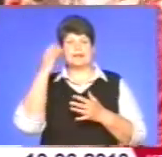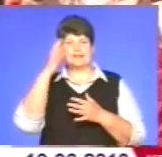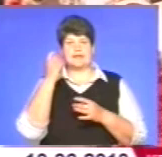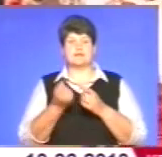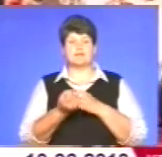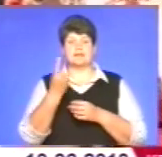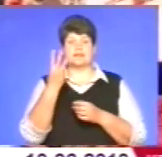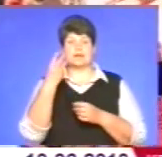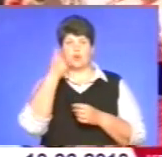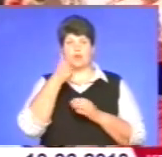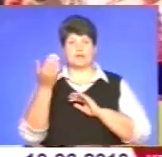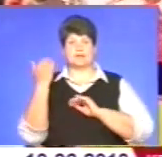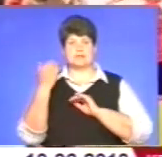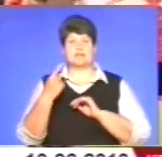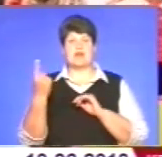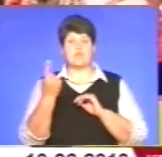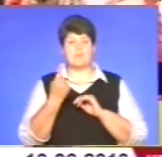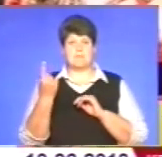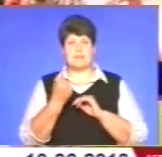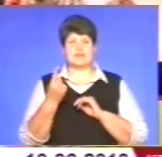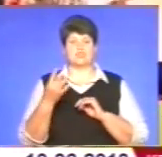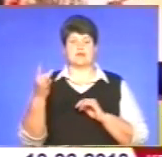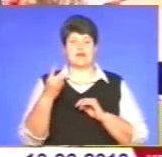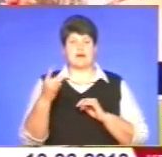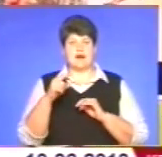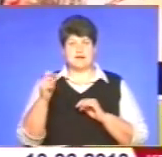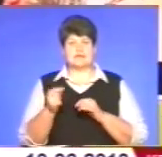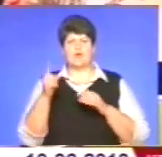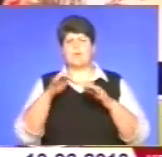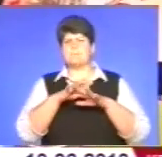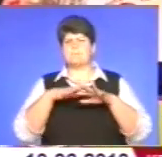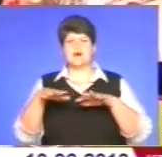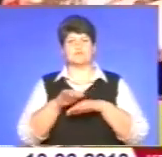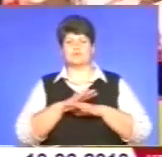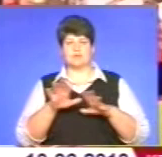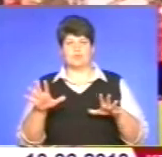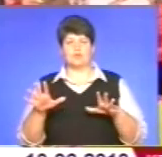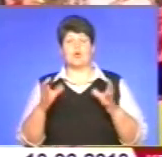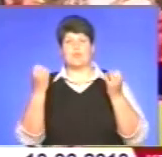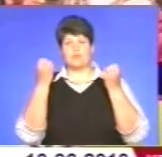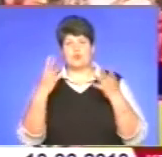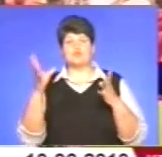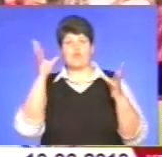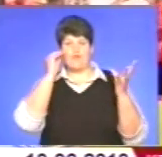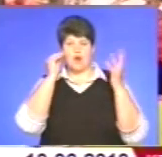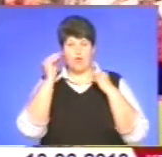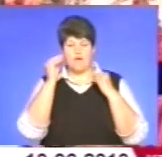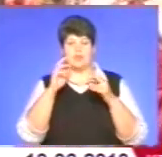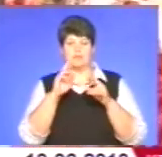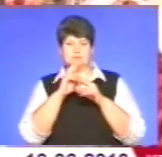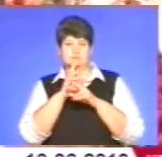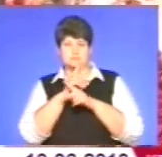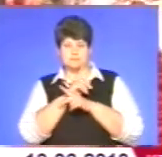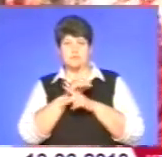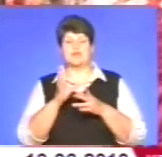назад, але перший раз такого масового свята не було. Просто врахували недоліки, вже на 2-й рік воно